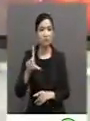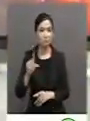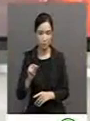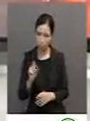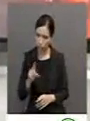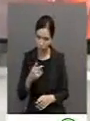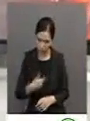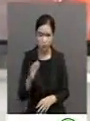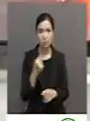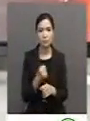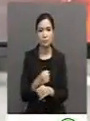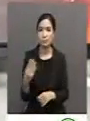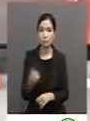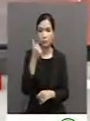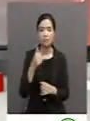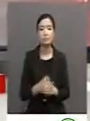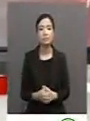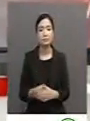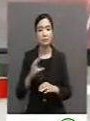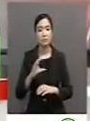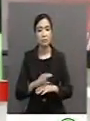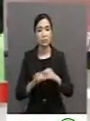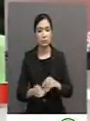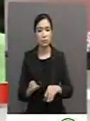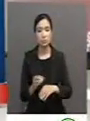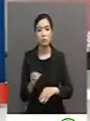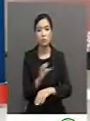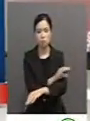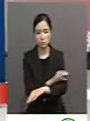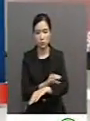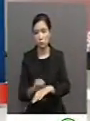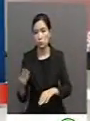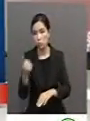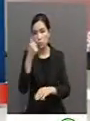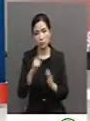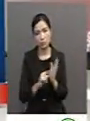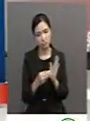การเรี่ยงรัดนะครับโครงการให้เร็วขึ้นนะครับกับโครงการรถไฟสูงช่วงกรุงเทพนครราชสีมาครับ